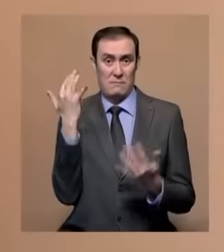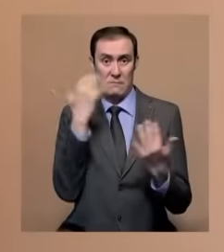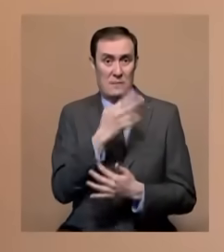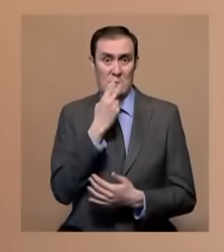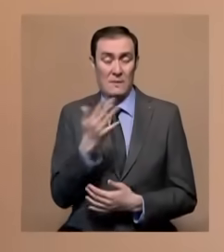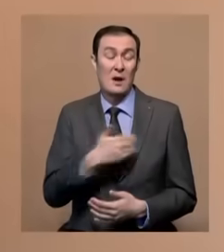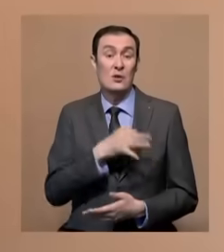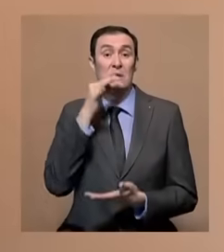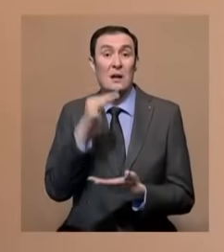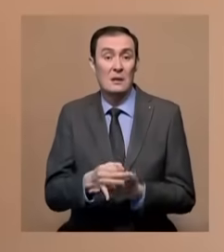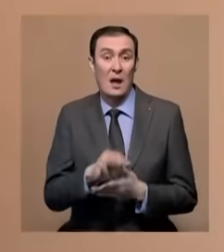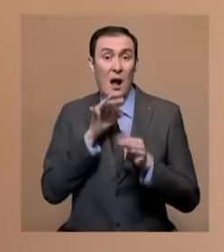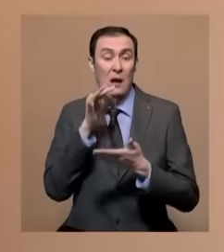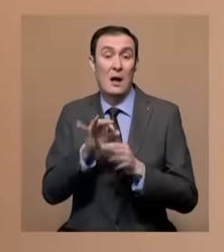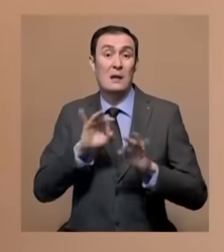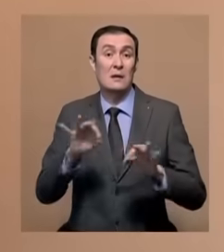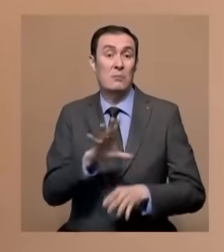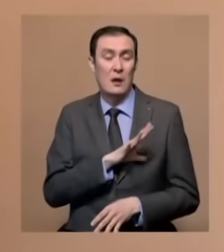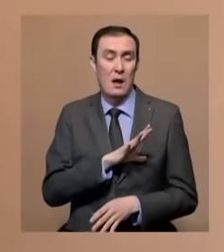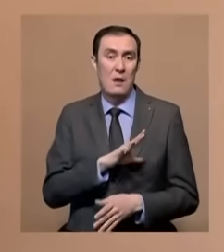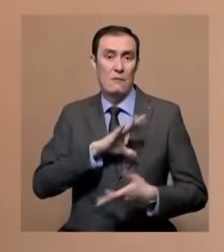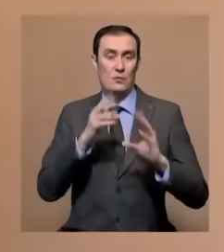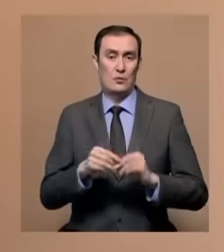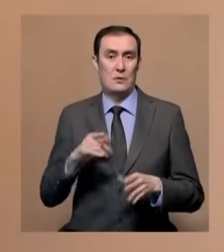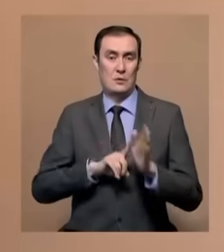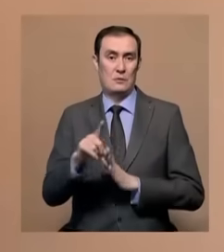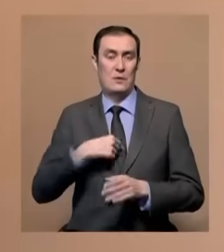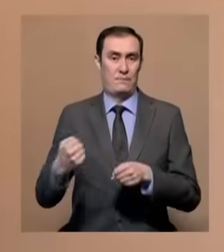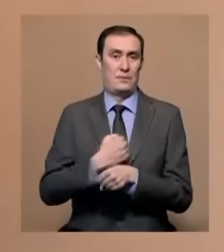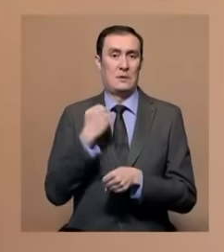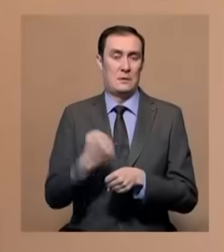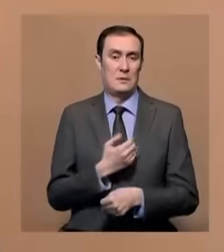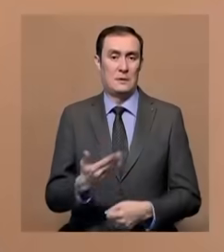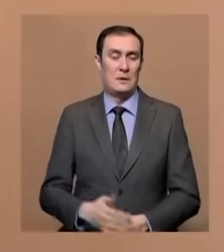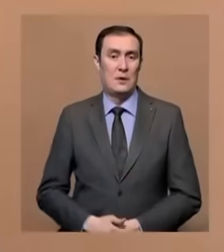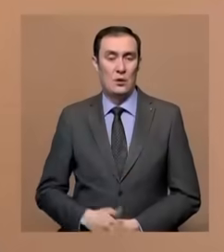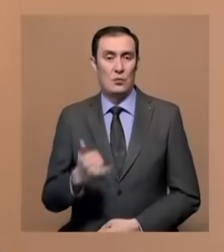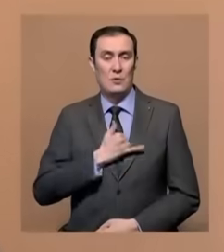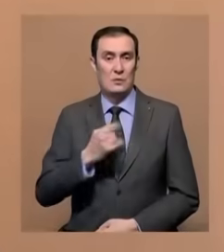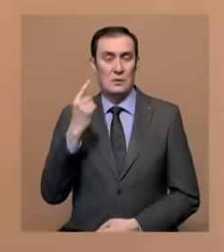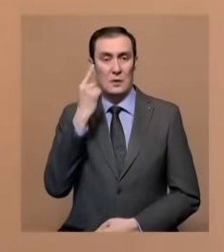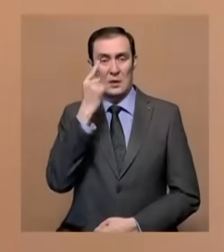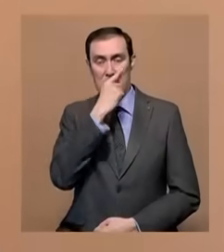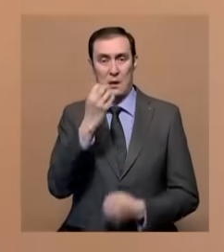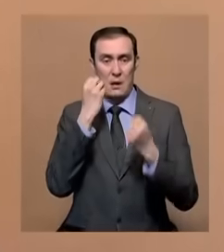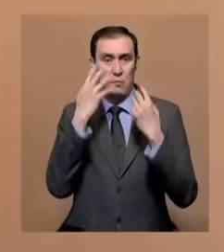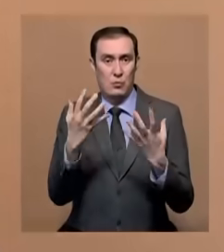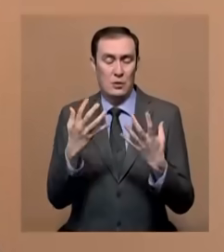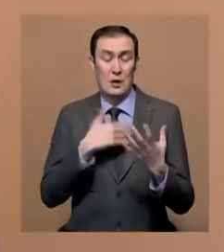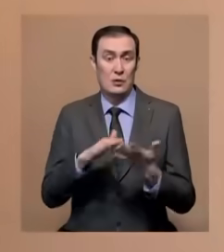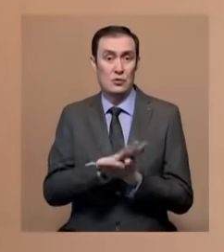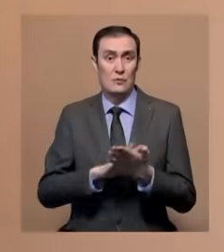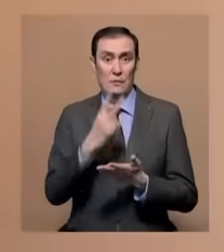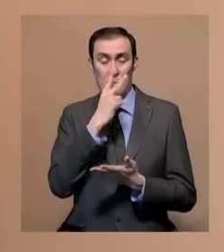хотел ему сказать. И в оконцовке получил вот нормальные, хорошие удары. У меня глаза быстро опухли, ничего не